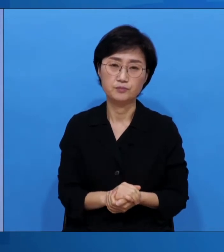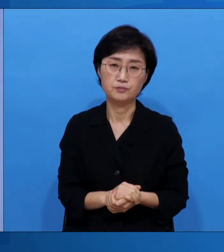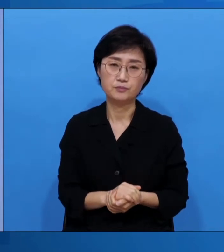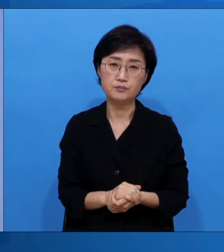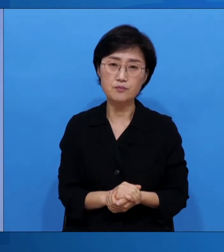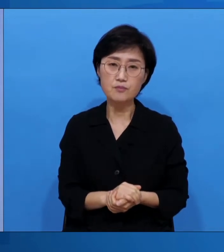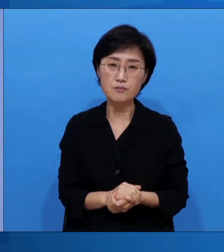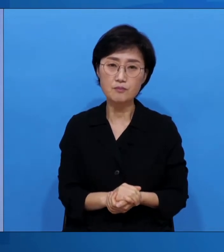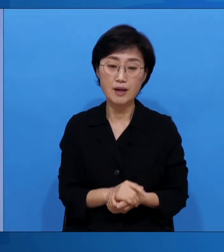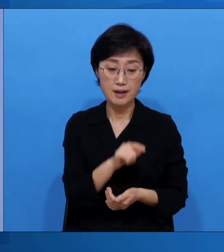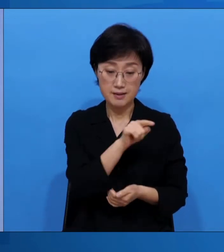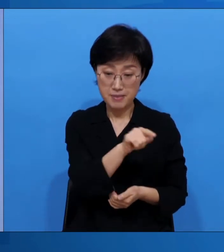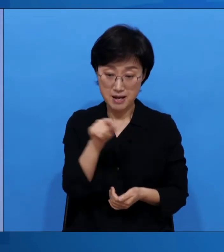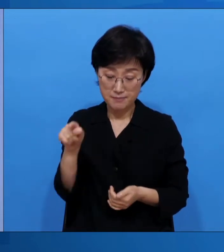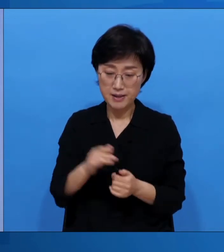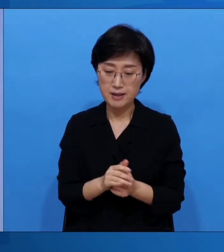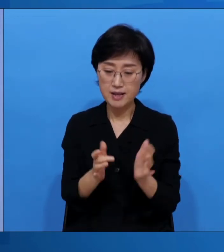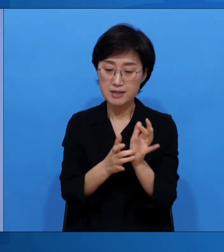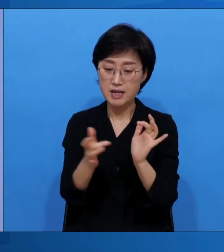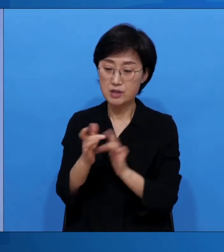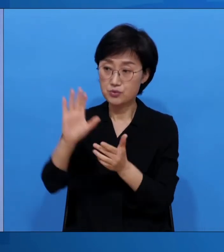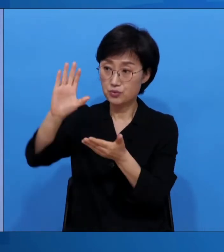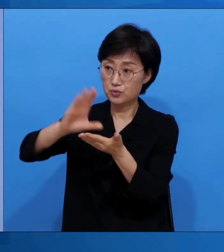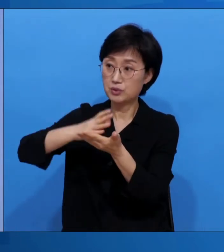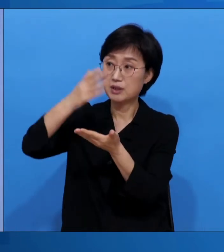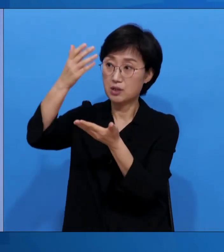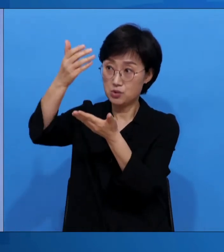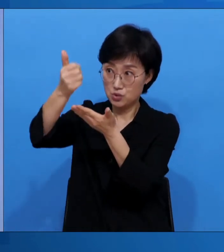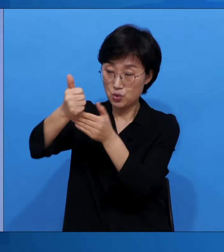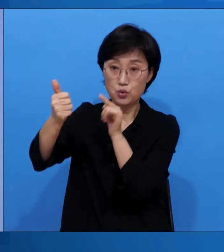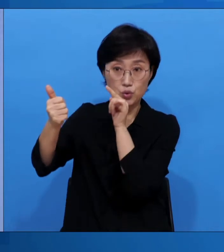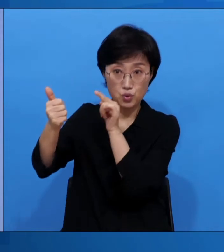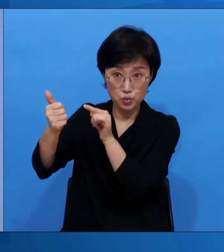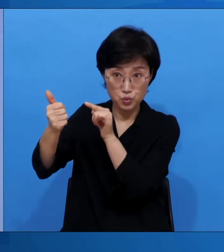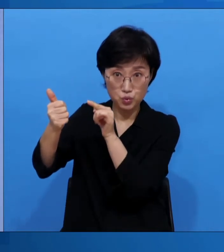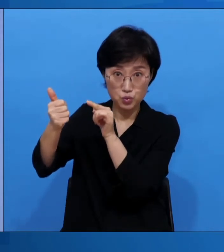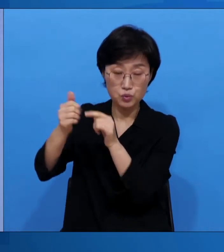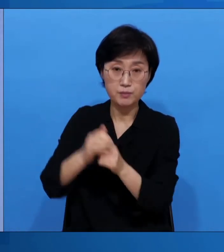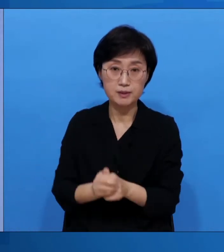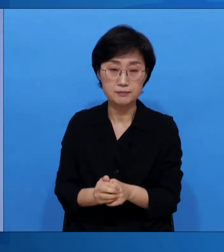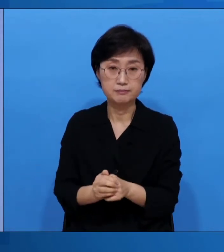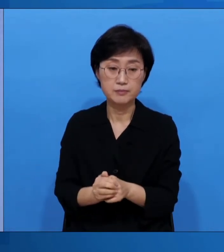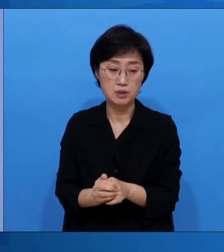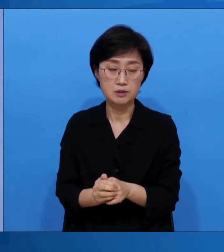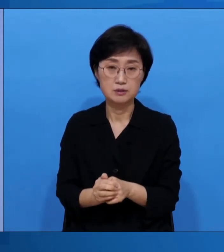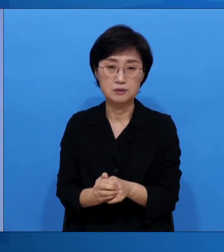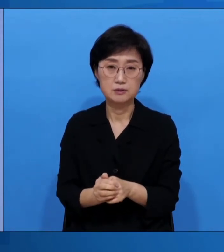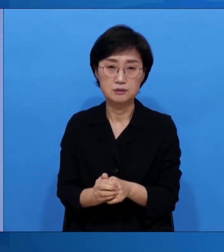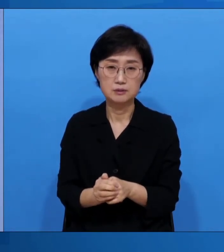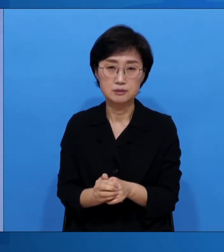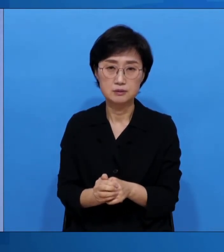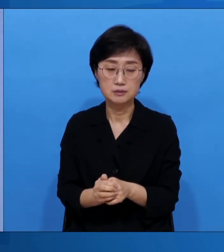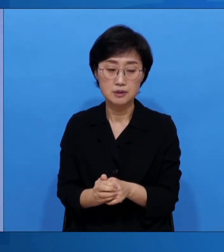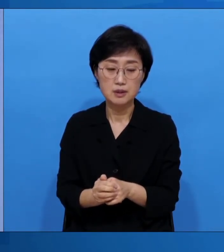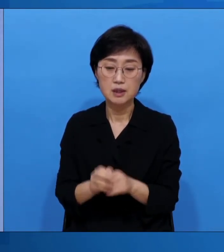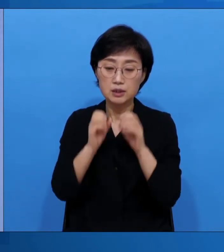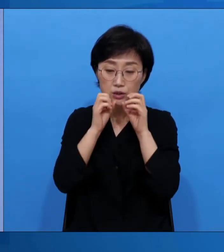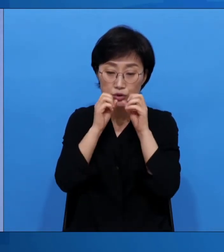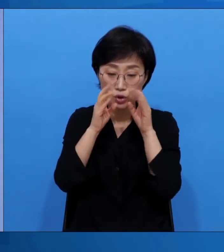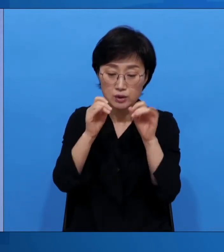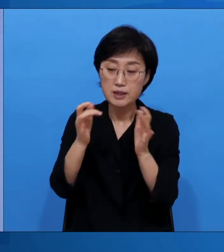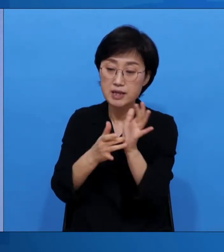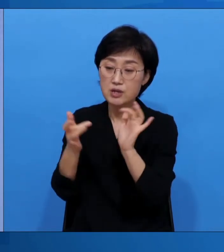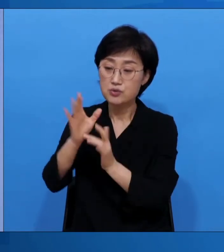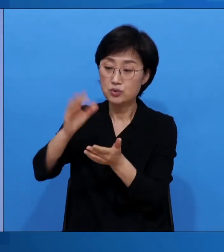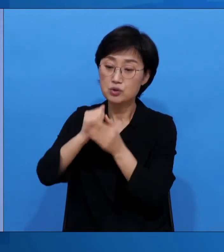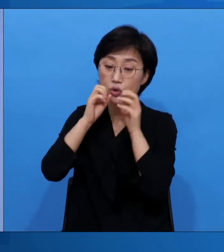Testament. 이 사실을 전달하기 위해서 일한 게 있다면 그 냉수 한 그릇도 상을 잃지